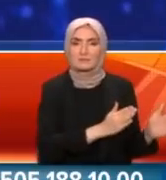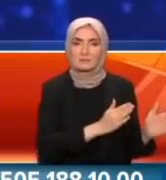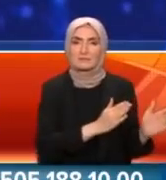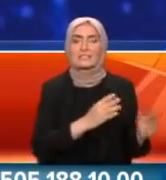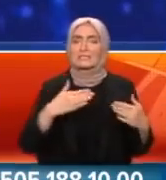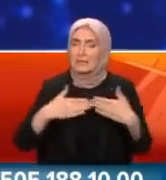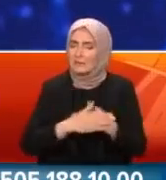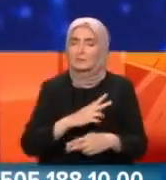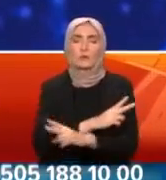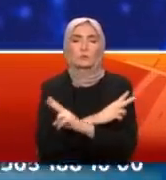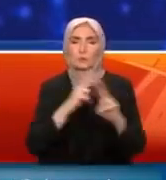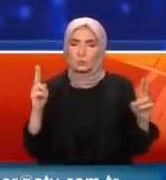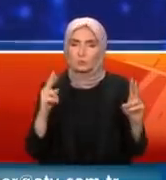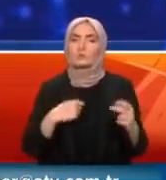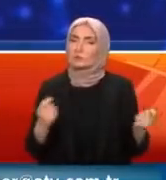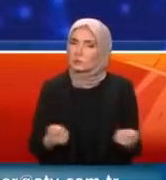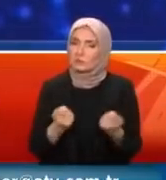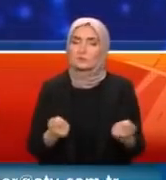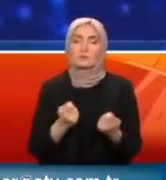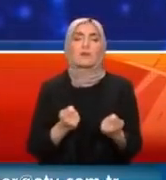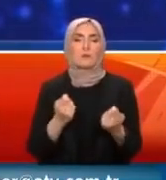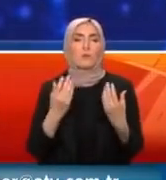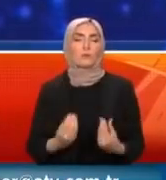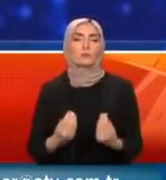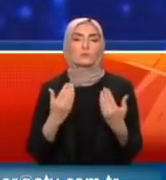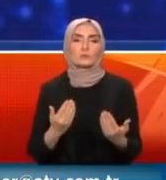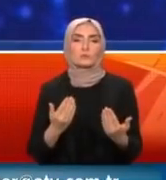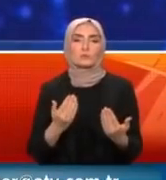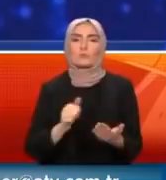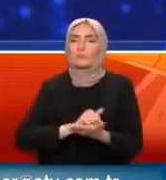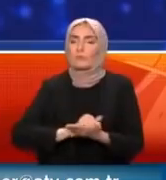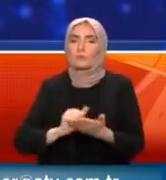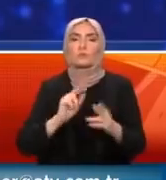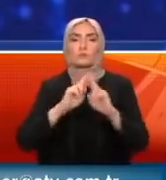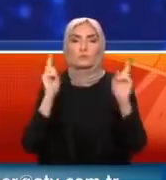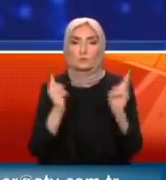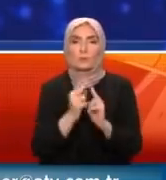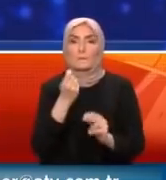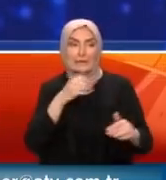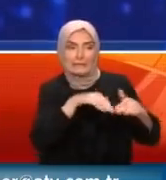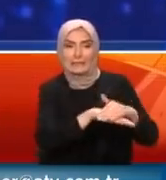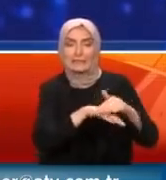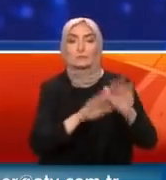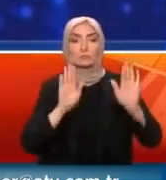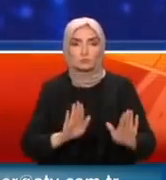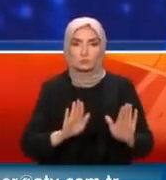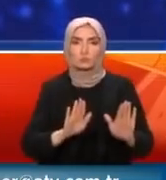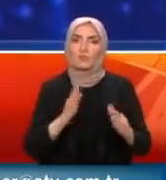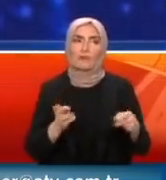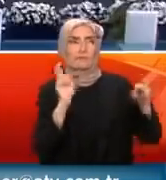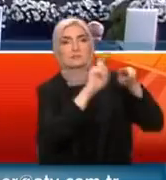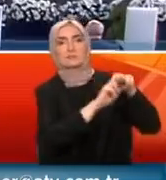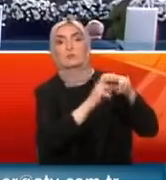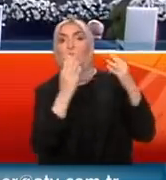çalıştık çabaladık tüm dünyanın yatırımlarını durdurduğu veya askıya aldığı bir